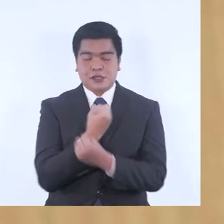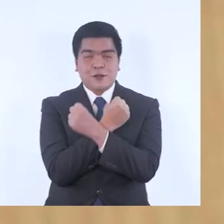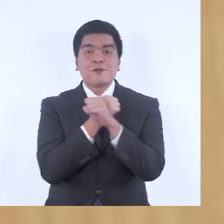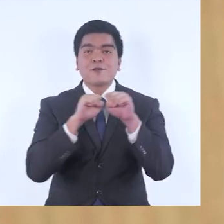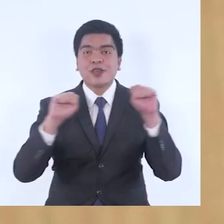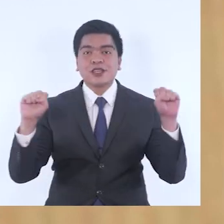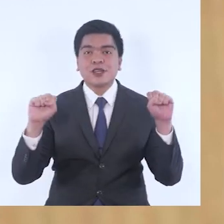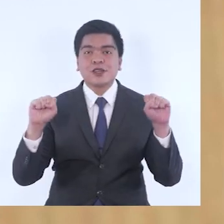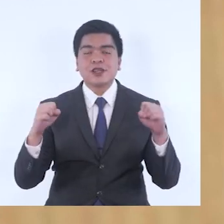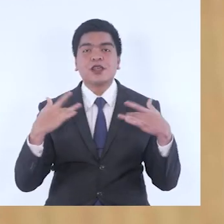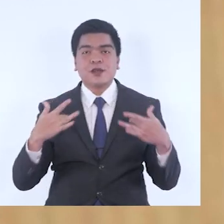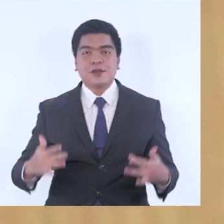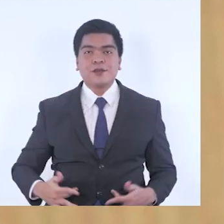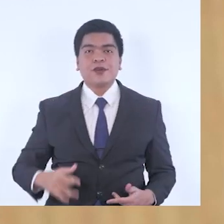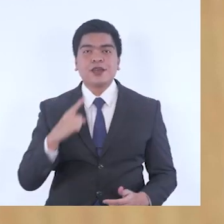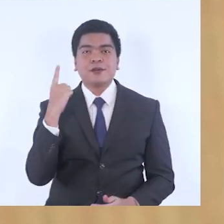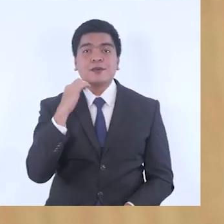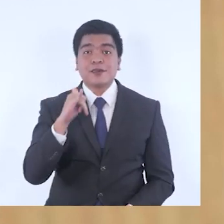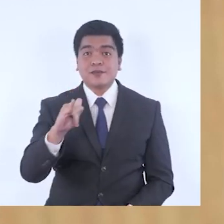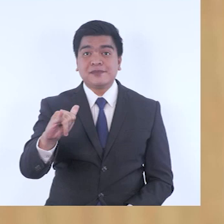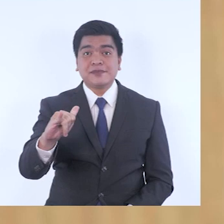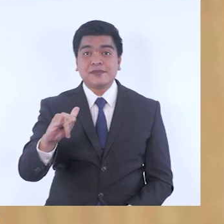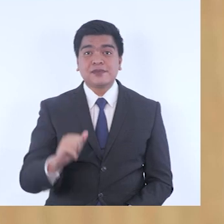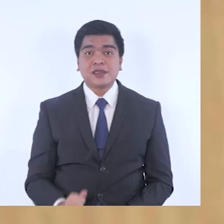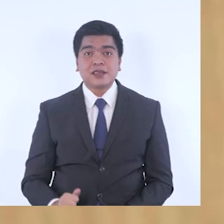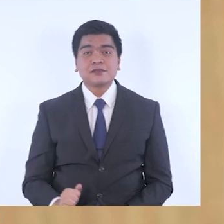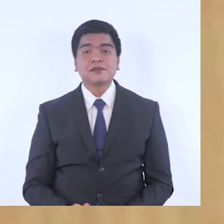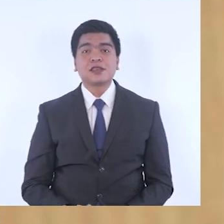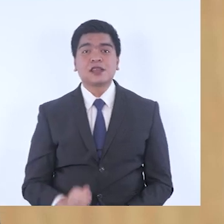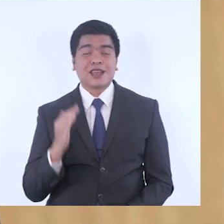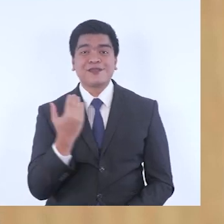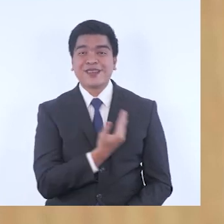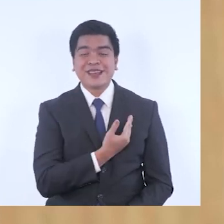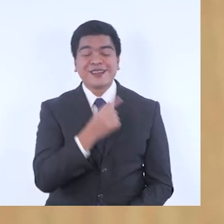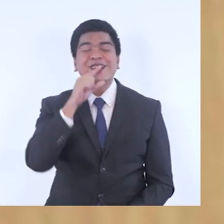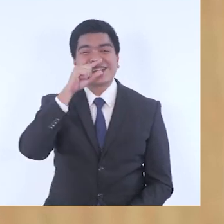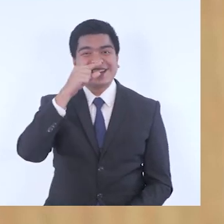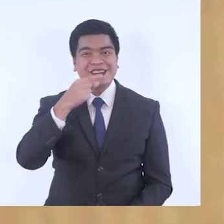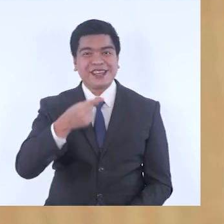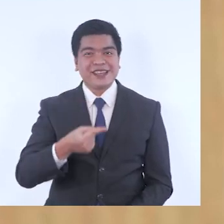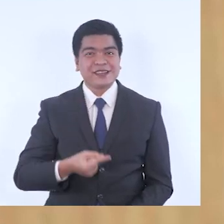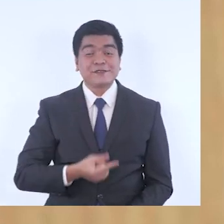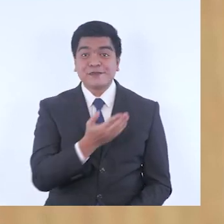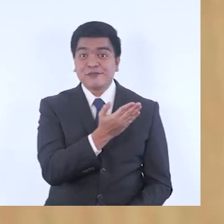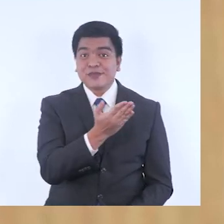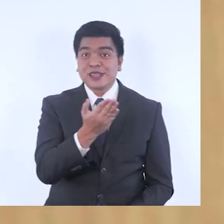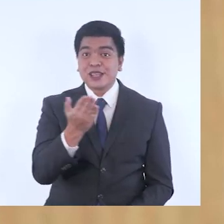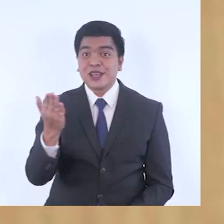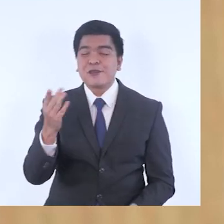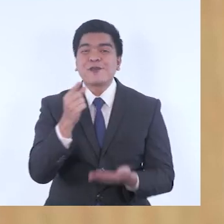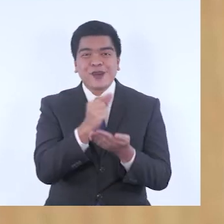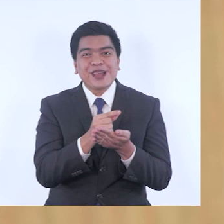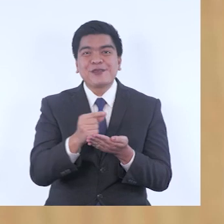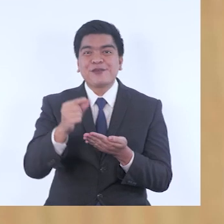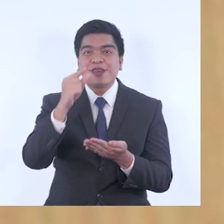kaligtasan at ang buhay na walang hanggan. Buong puso po kaming bumabati sa lahat ng mga